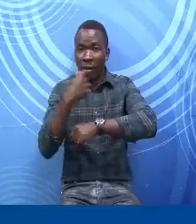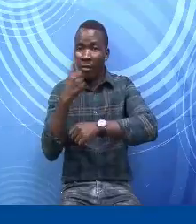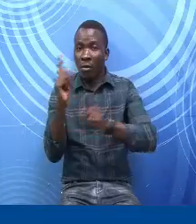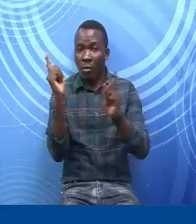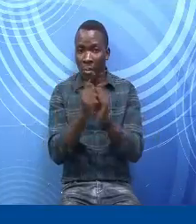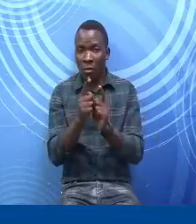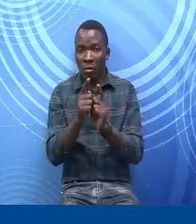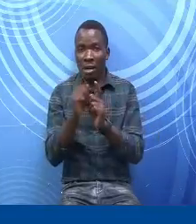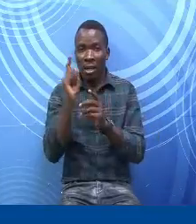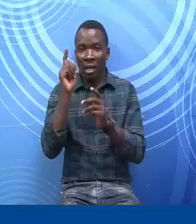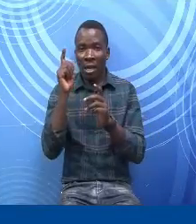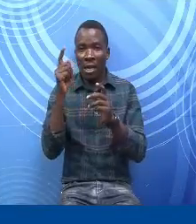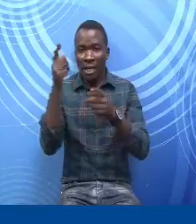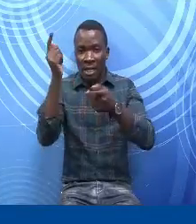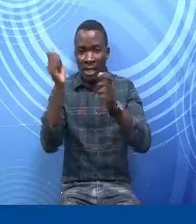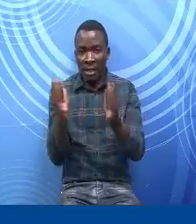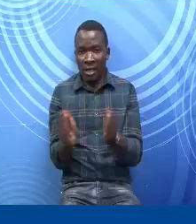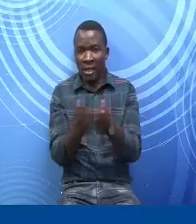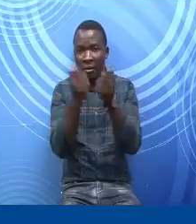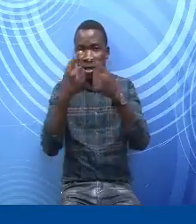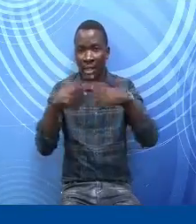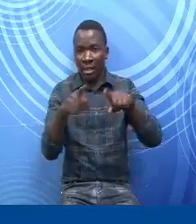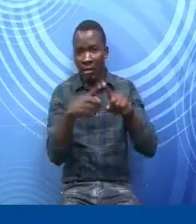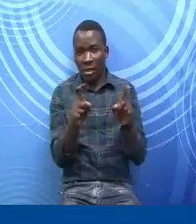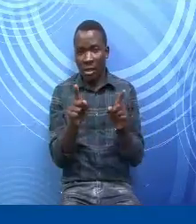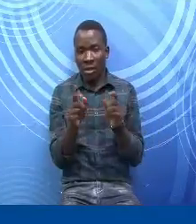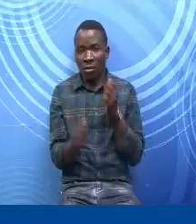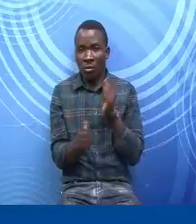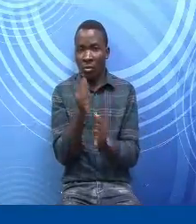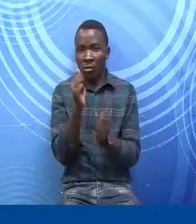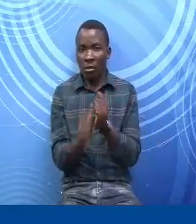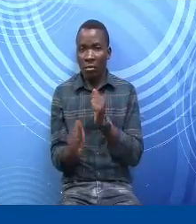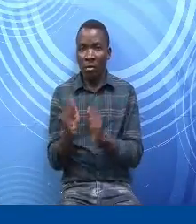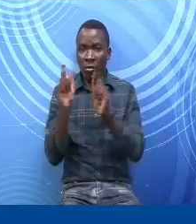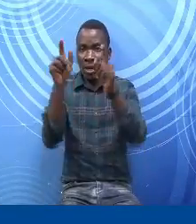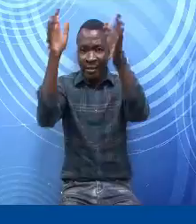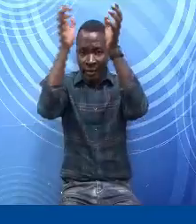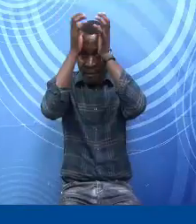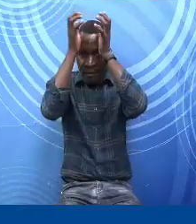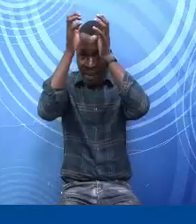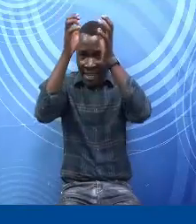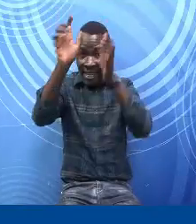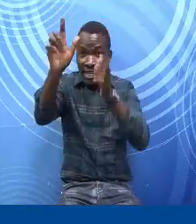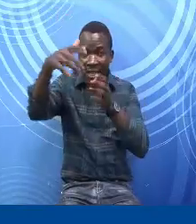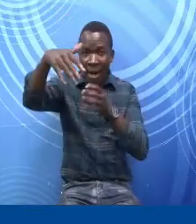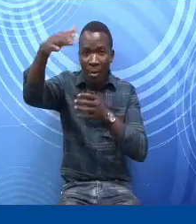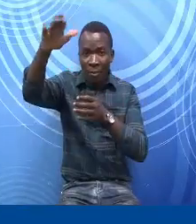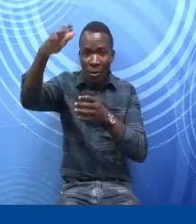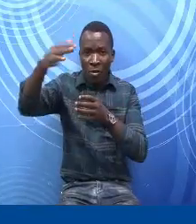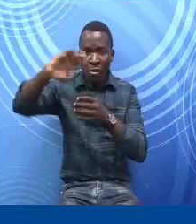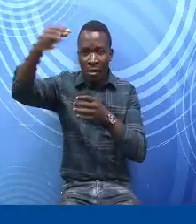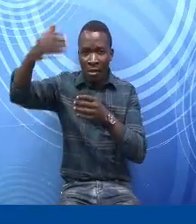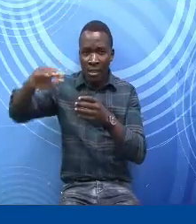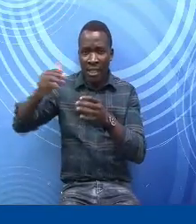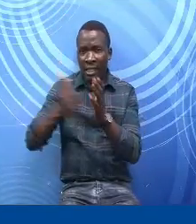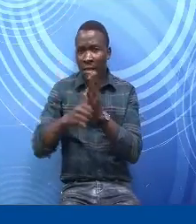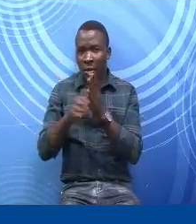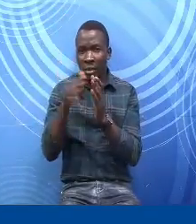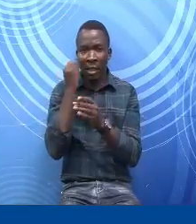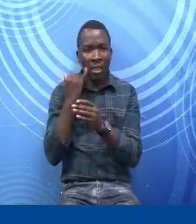zitandukanye. Ni ukwiranja tujya kuvoma bikatugora, ariko tuvoma mu misozi hepfo iriya, urumva ni ikibazo gikomeye, bitwara nk'amasaha nk'abiri. Icyorezo